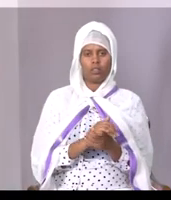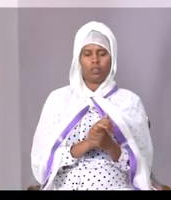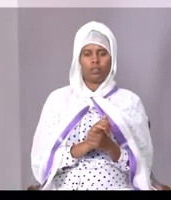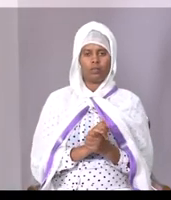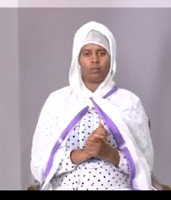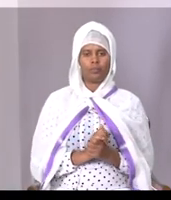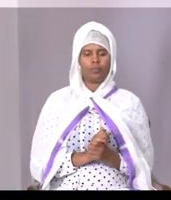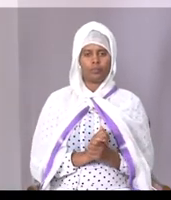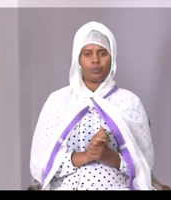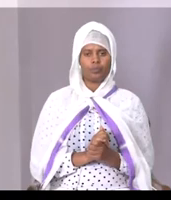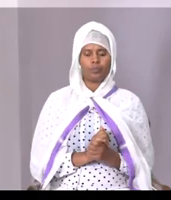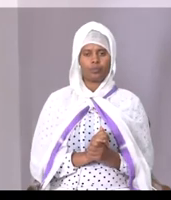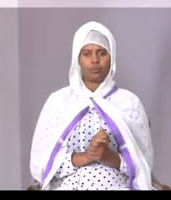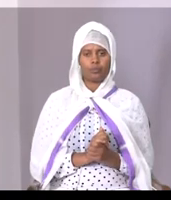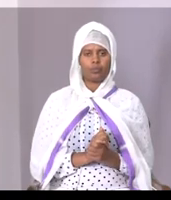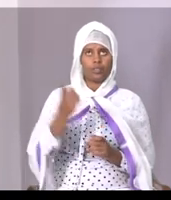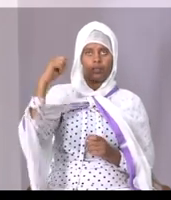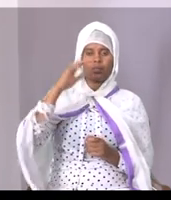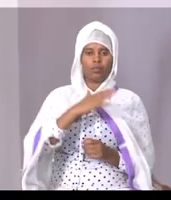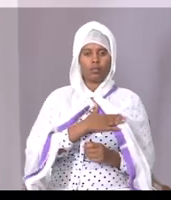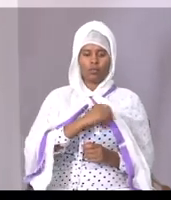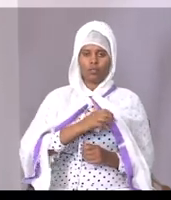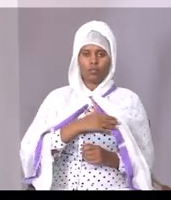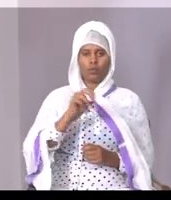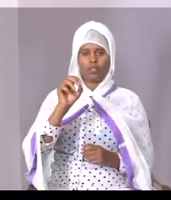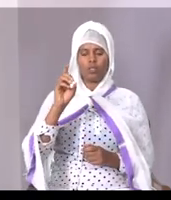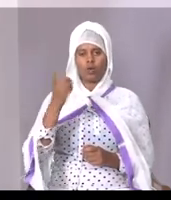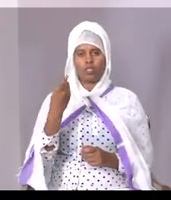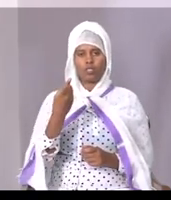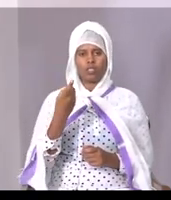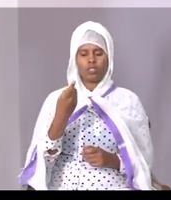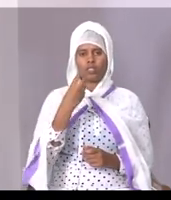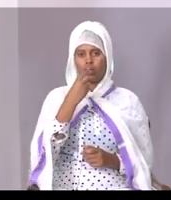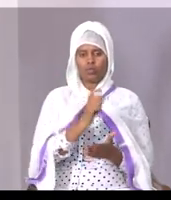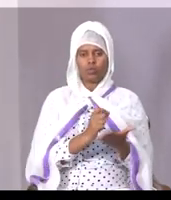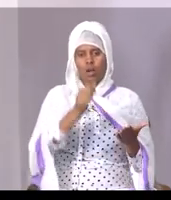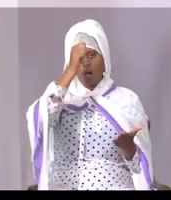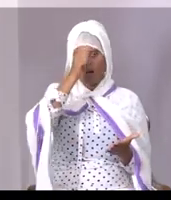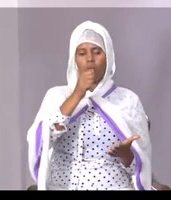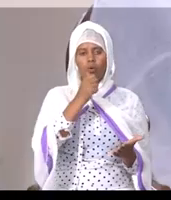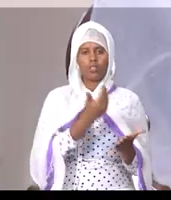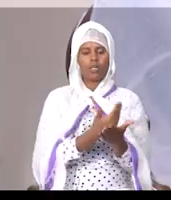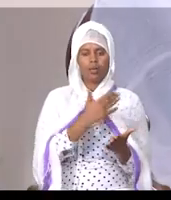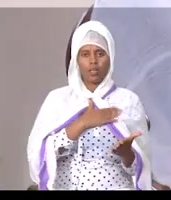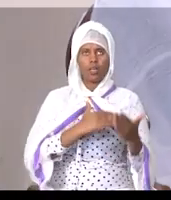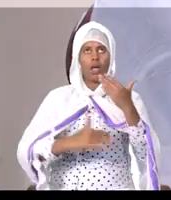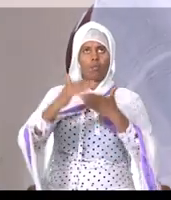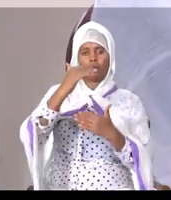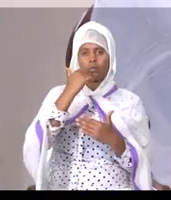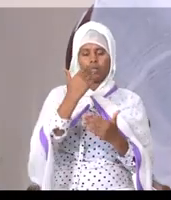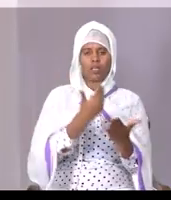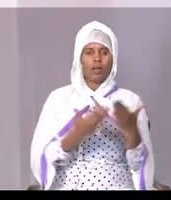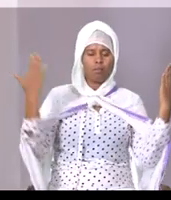كيدنا هيك احي تسكون ملائكتي كزبلو انت هيون تيلنا كريستوس عم نخان غزا ارسا وانجيل يوحنس ابوي كبا يعبيل اذن من تايو ندحيلنا هتا هيزتكو